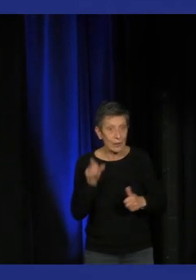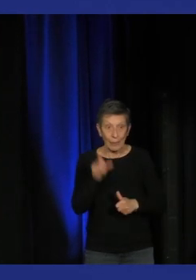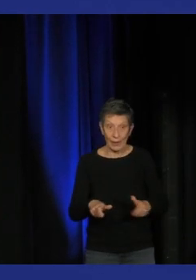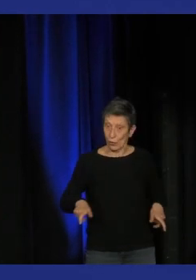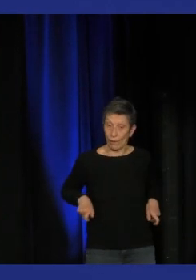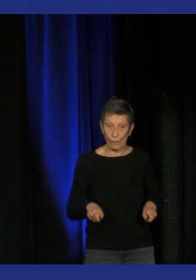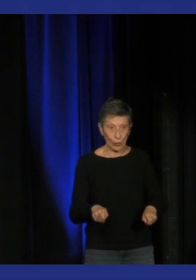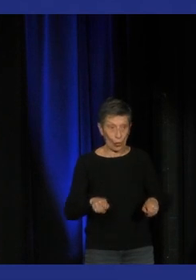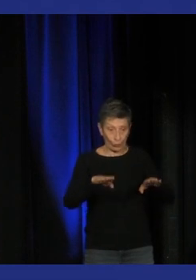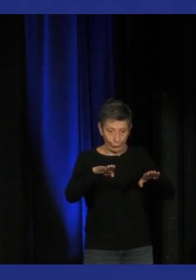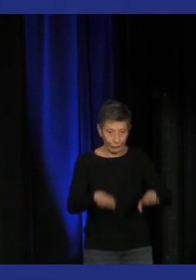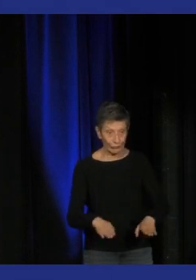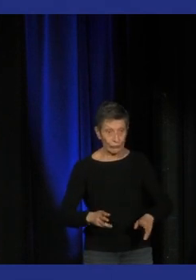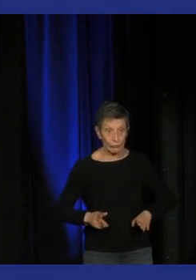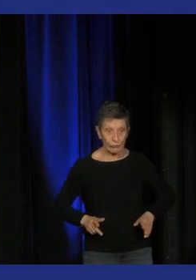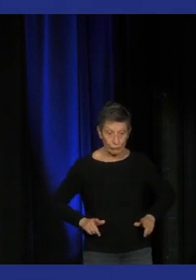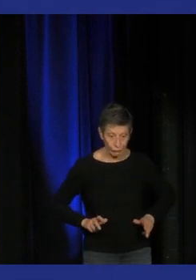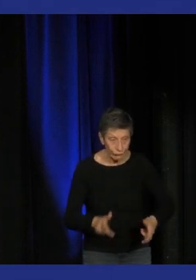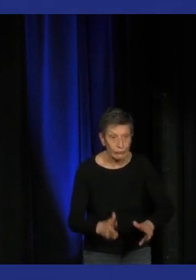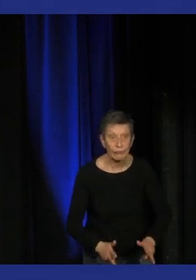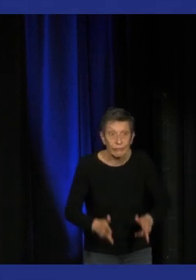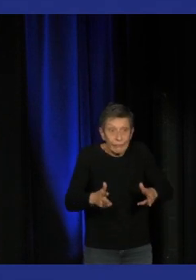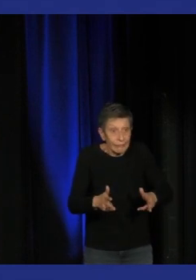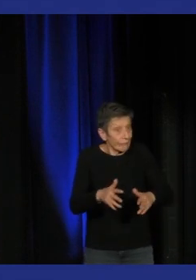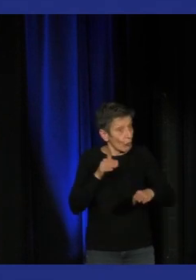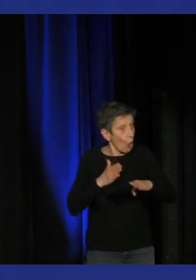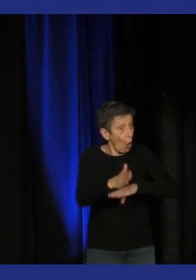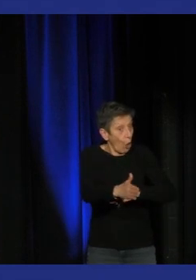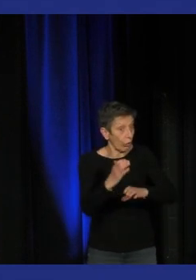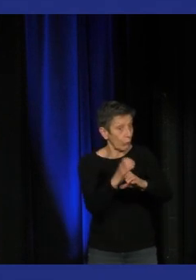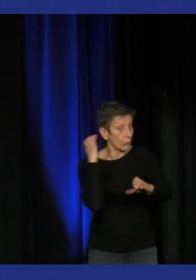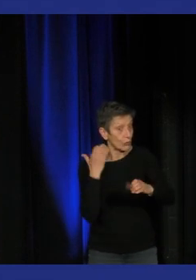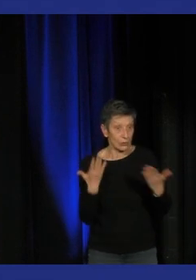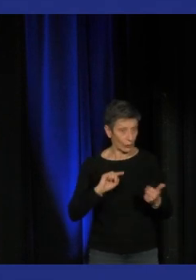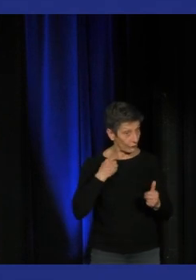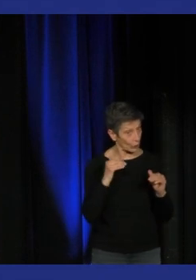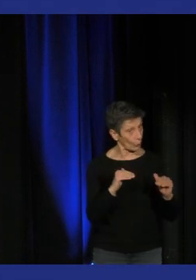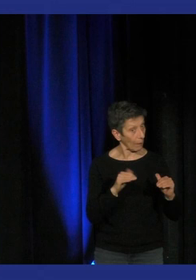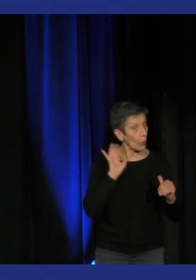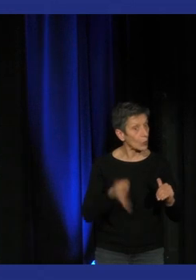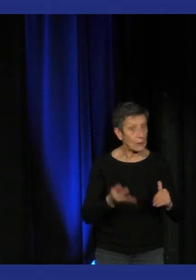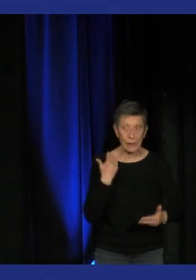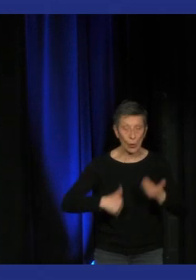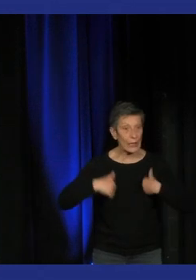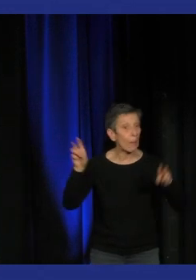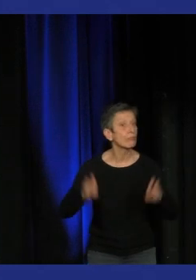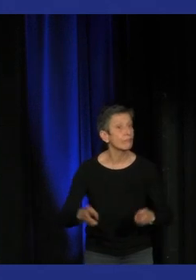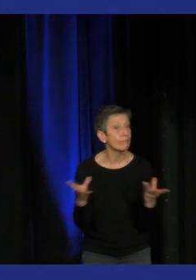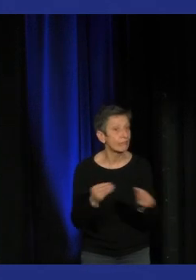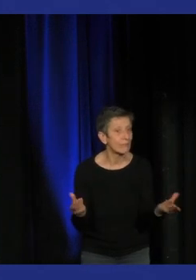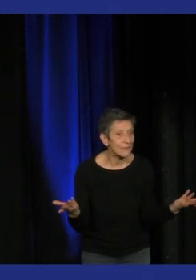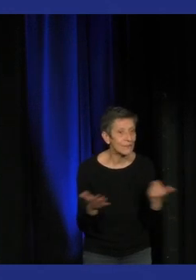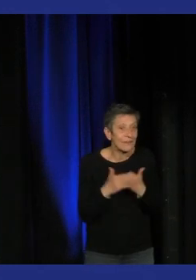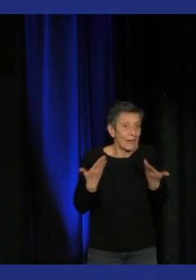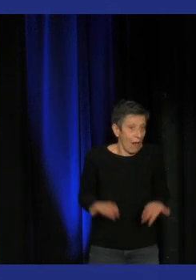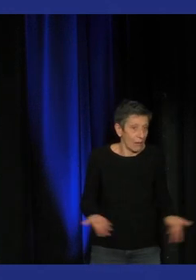personne arrive avec son fauteuil roulant, elle peut rentrer directement dans le bus. Et là, on peut dire que la déficience est restée la même, mais que le handicap a diminué. Manière